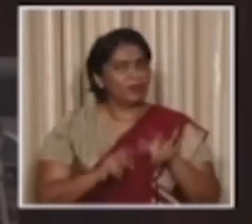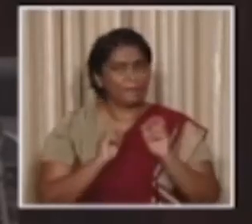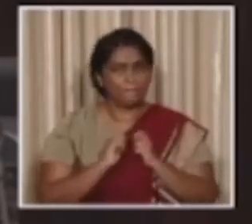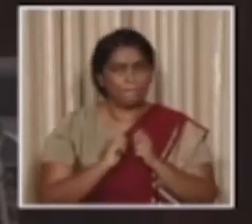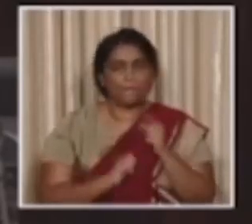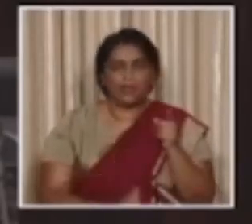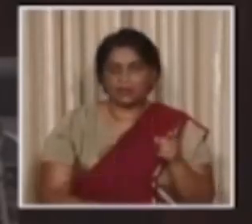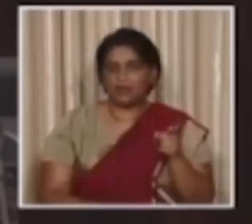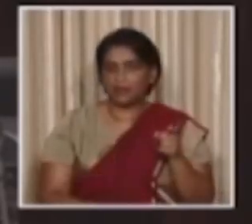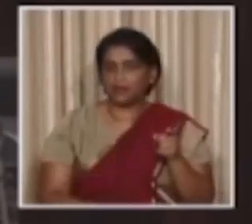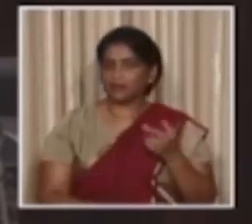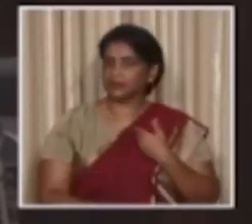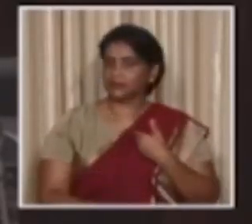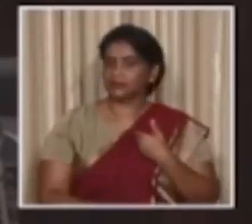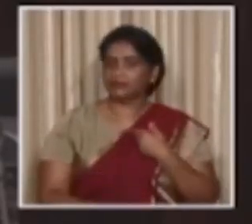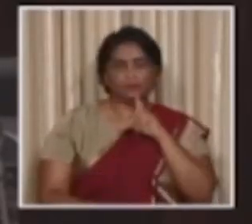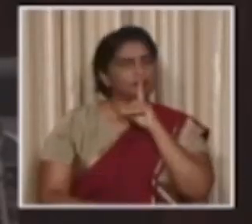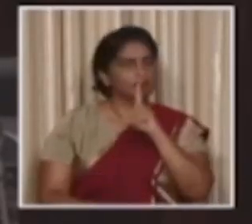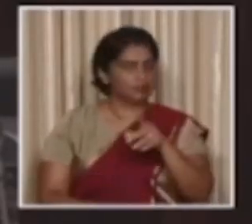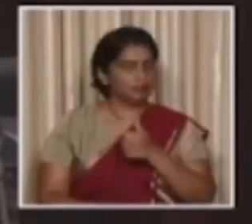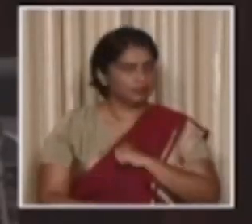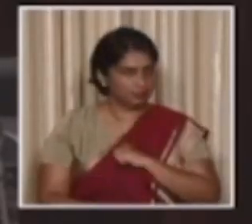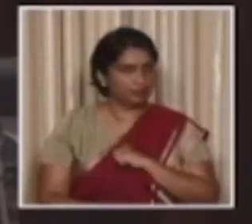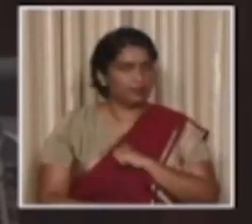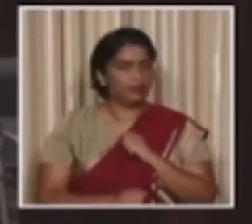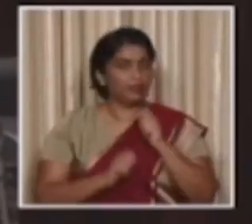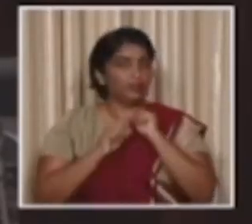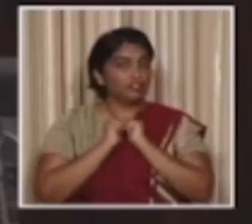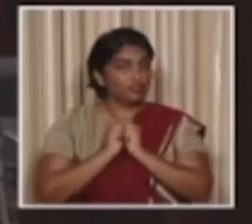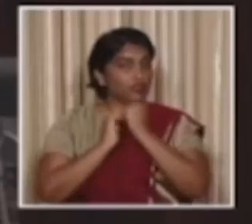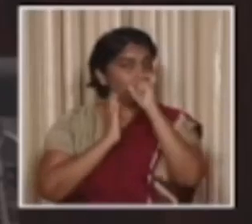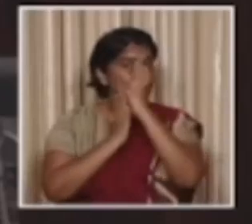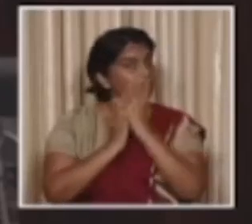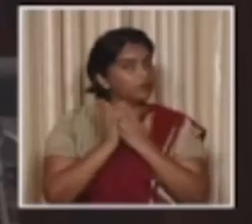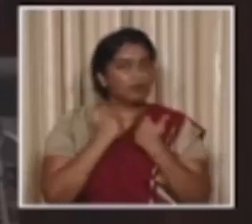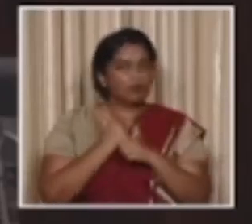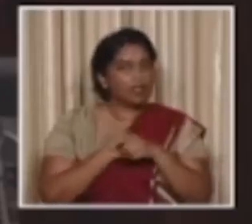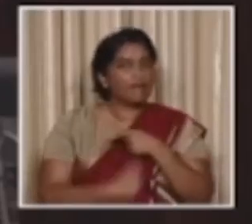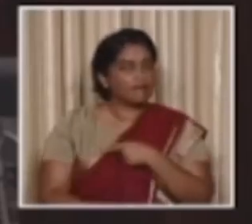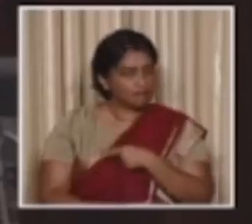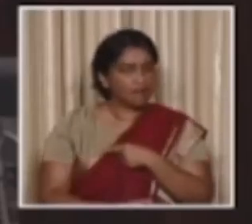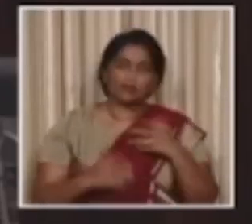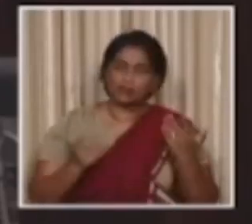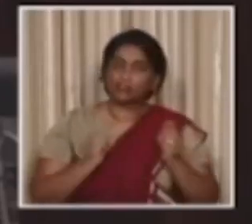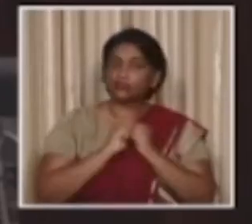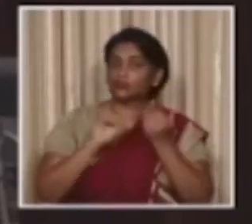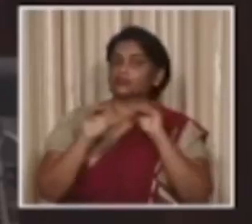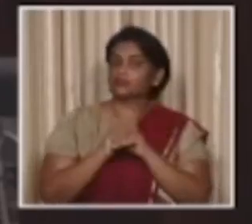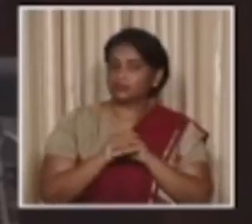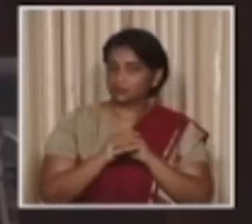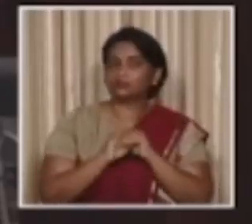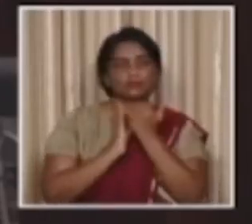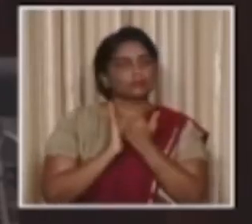තියෙනවා. ඒක නිසා මම ඔබතුමාගෙන් අහන්න කැමති, සේවා ව්‍යවස්ථාවක් හදලා තියෙනවද? එහෙම නැත්නම් බඳවා ගැනීම